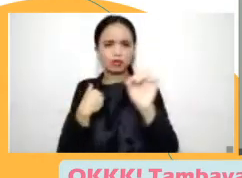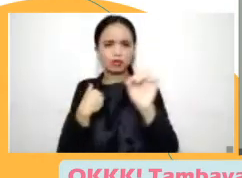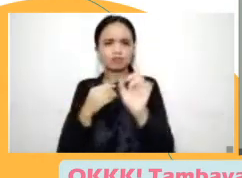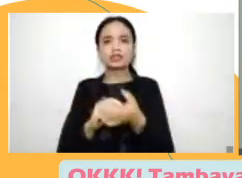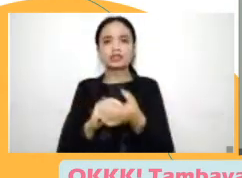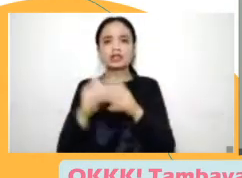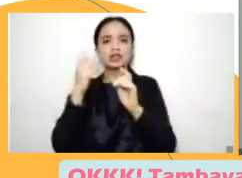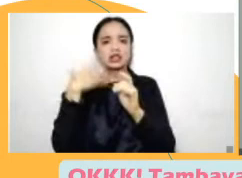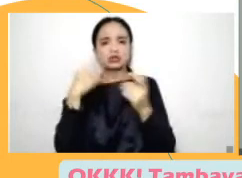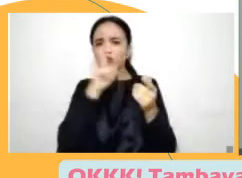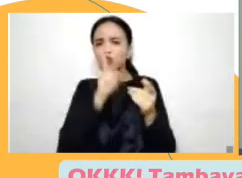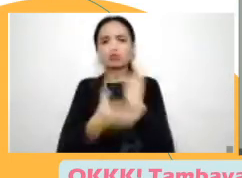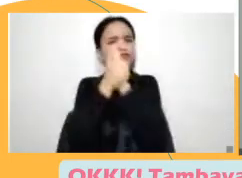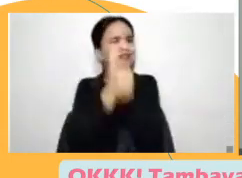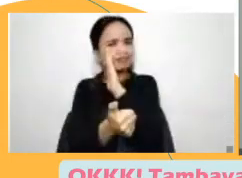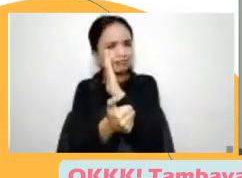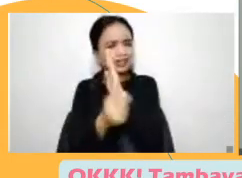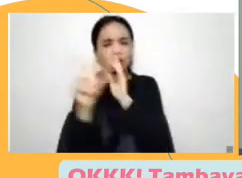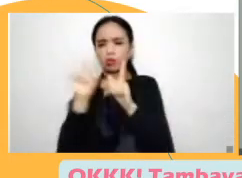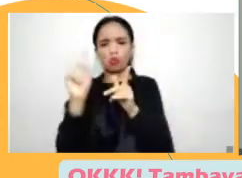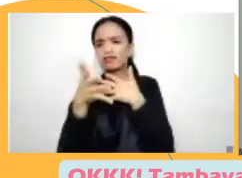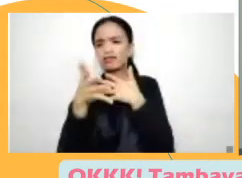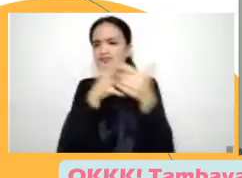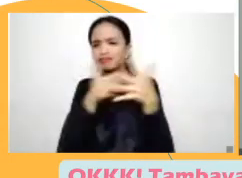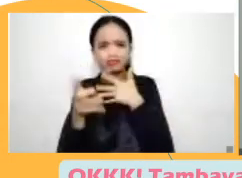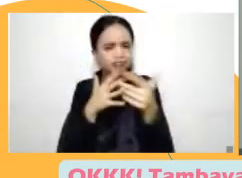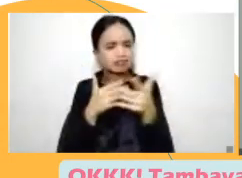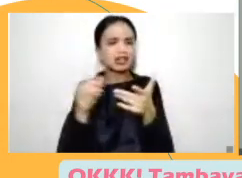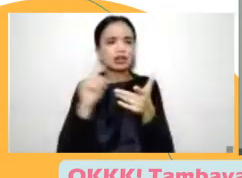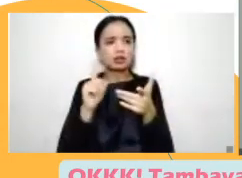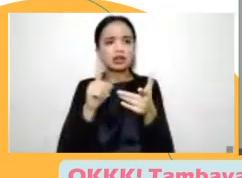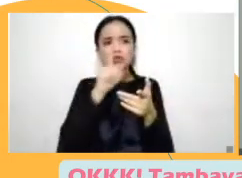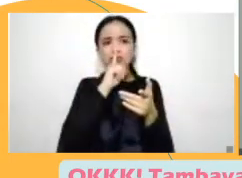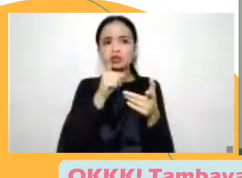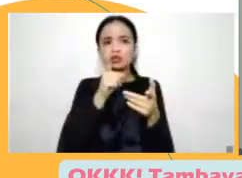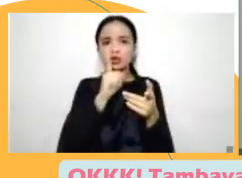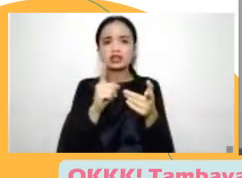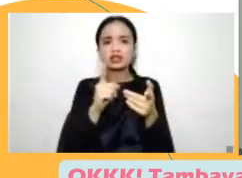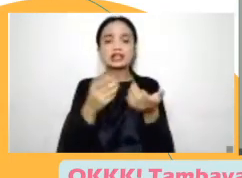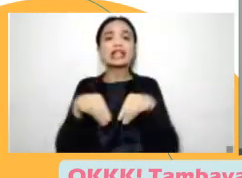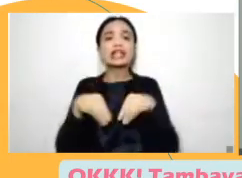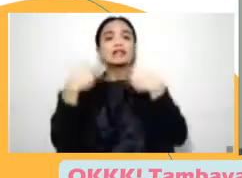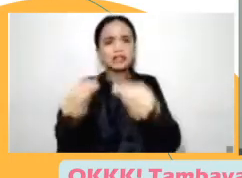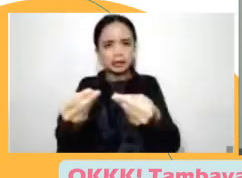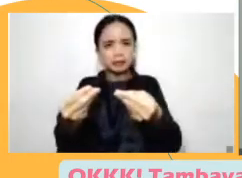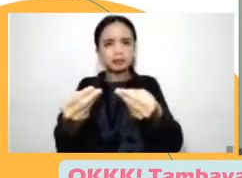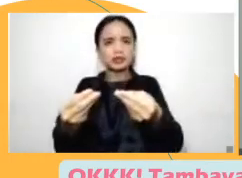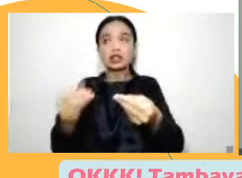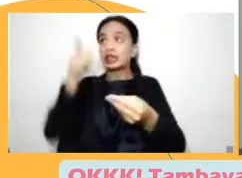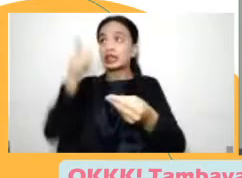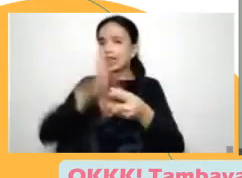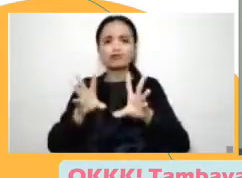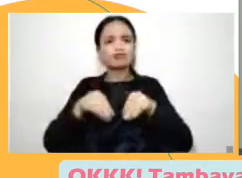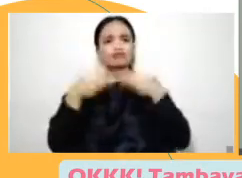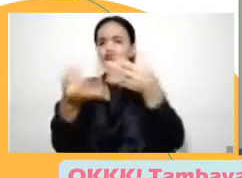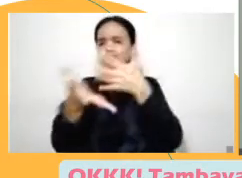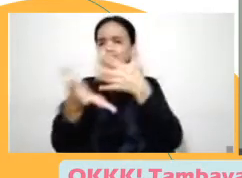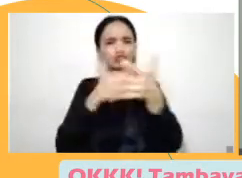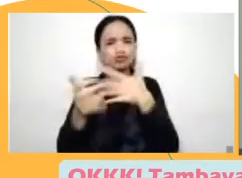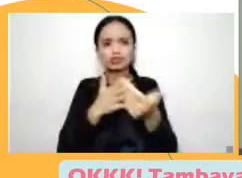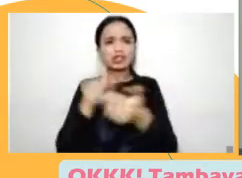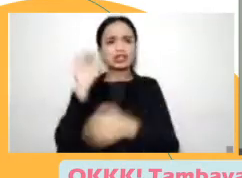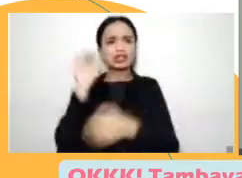mo. Yung kung ano talaga ang itinalaga sa iyo, no, ng may kapal o kung ano man ang tawag mo sa